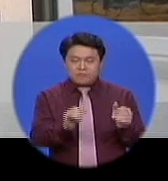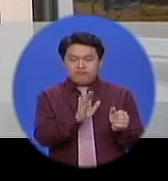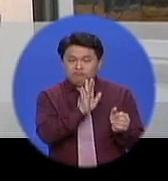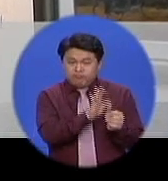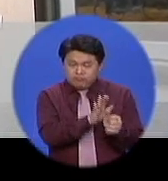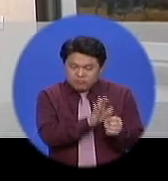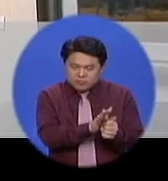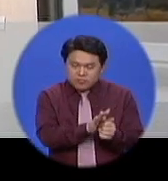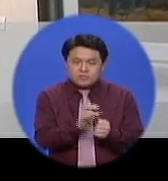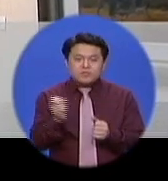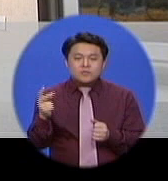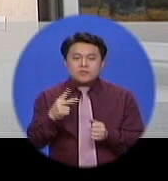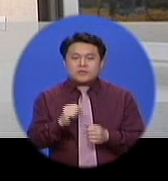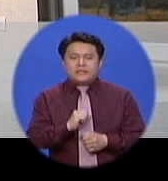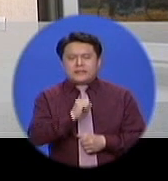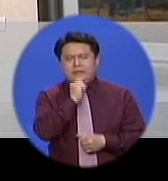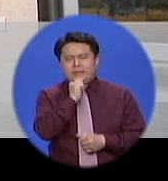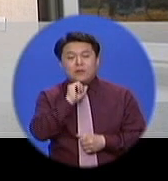지원, 또